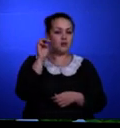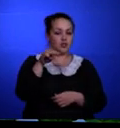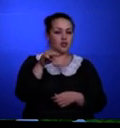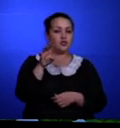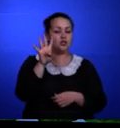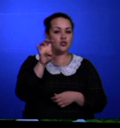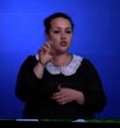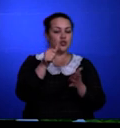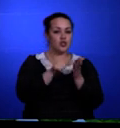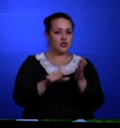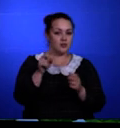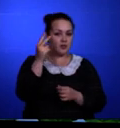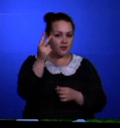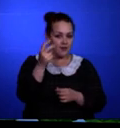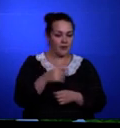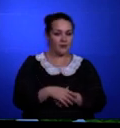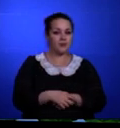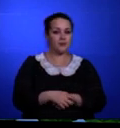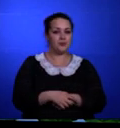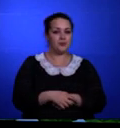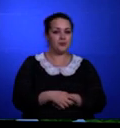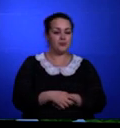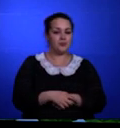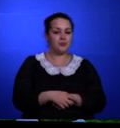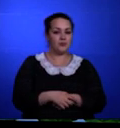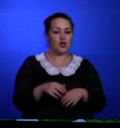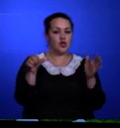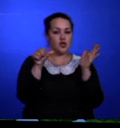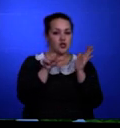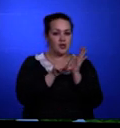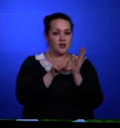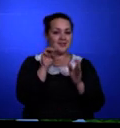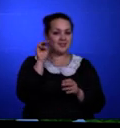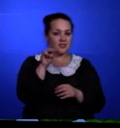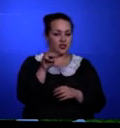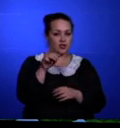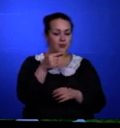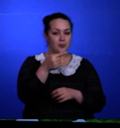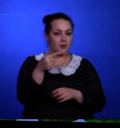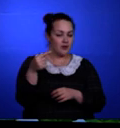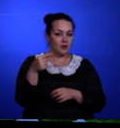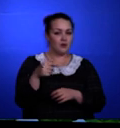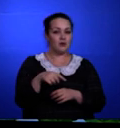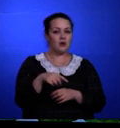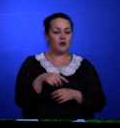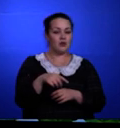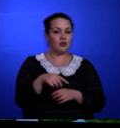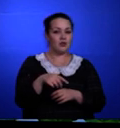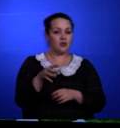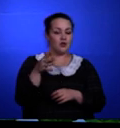5462 из 6000 вычесть 4